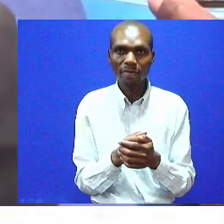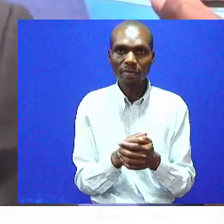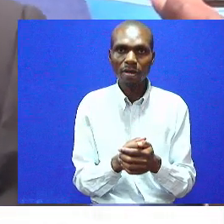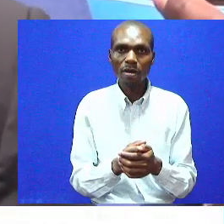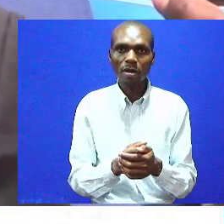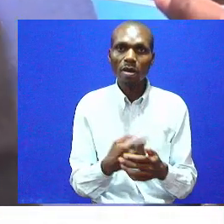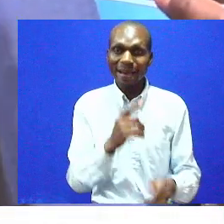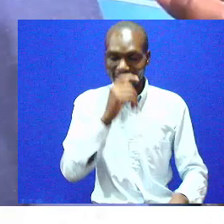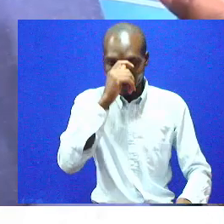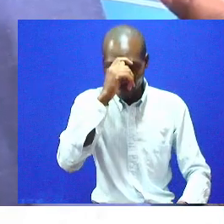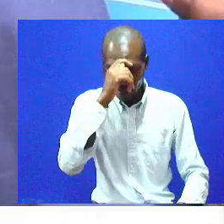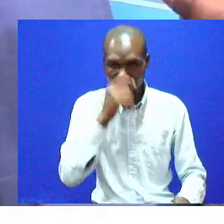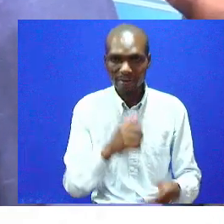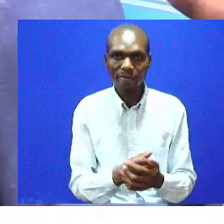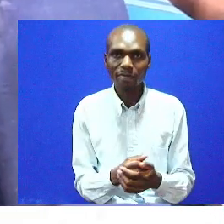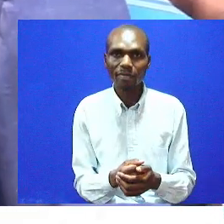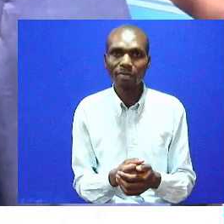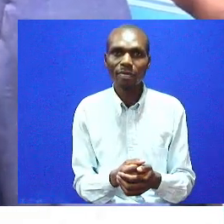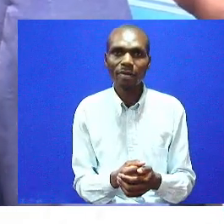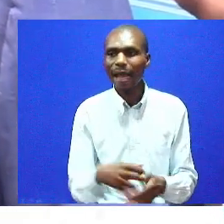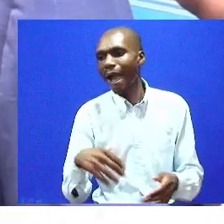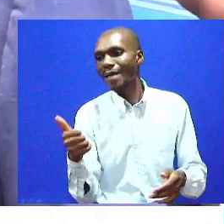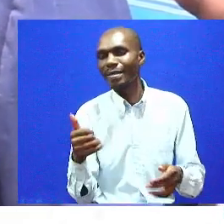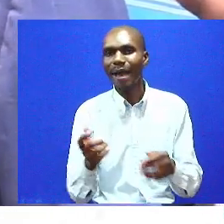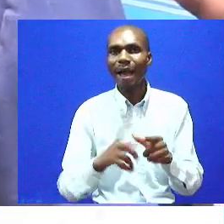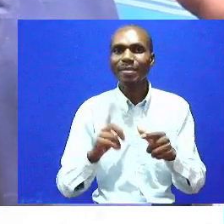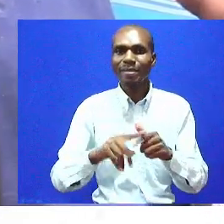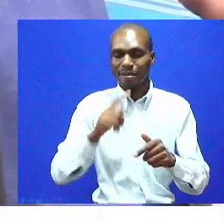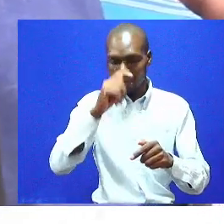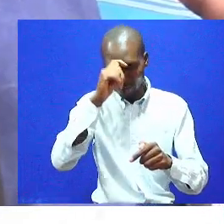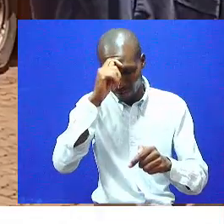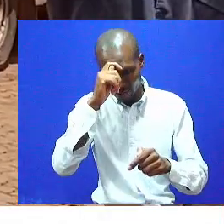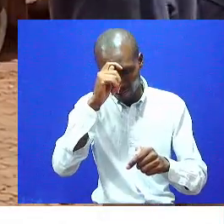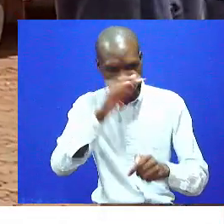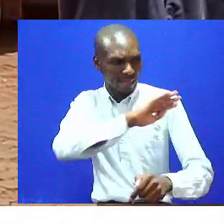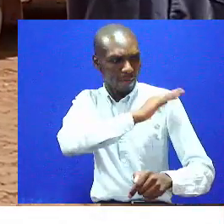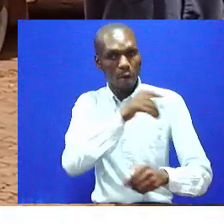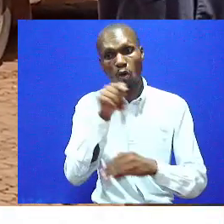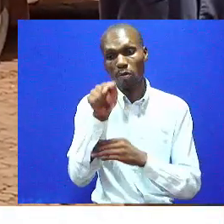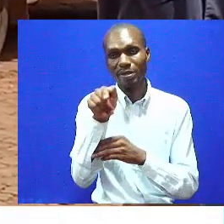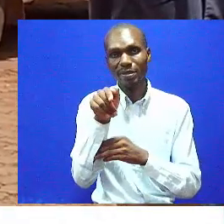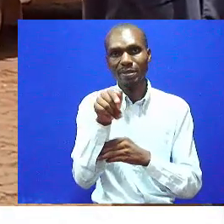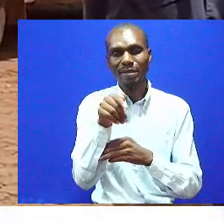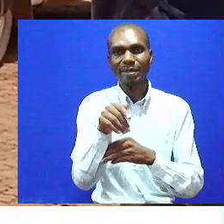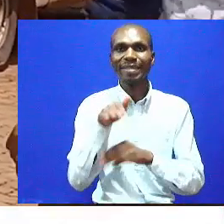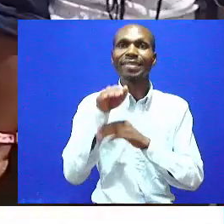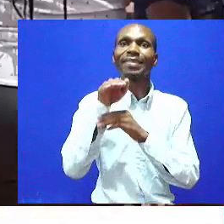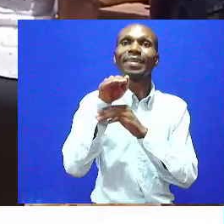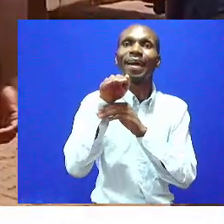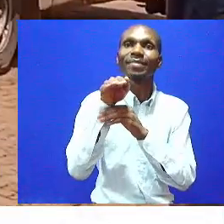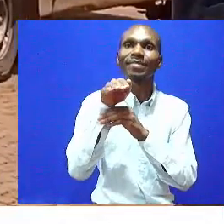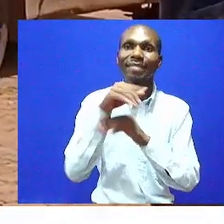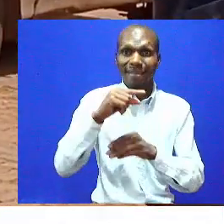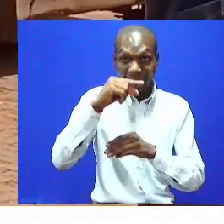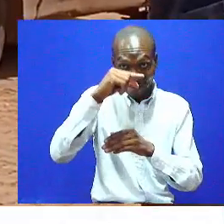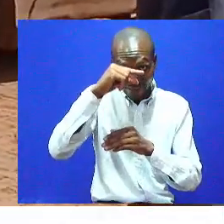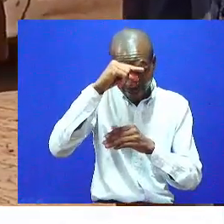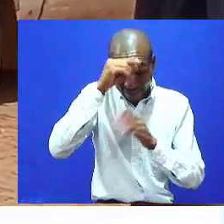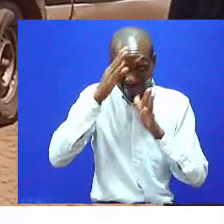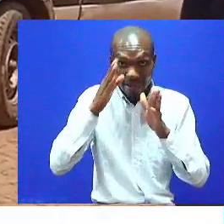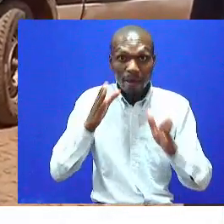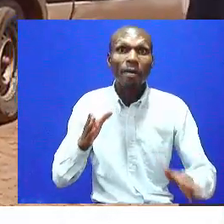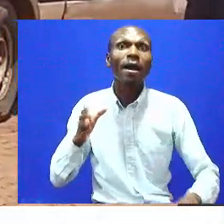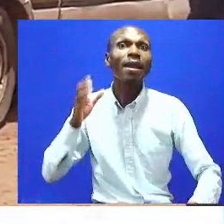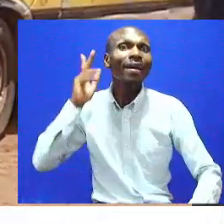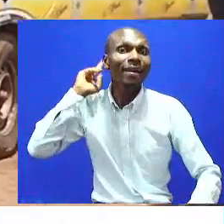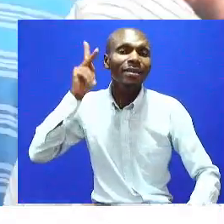kuheshimiana ni mwingine kuheshimu matalaka ya mwingine. Bono niko bamubolile mugabana bwe county ya Kisii kwenda